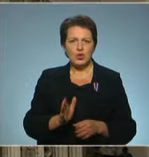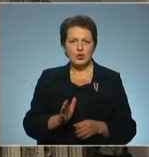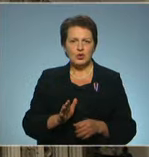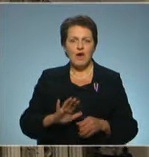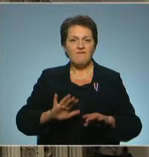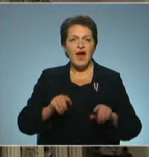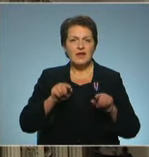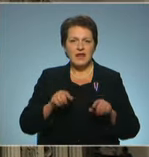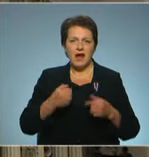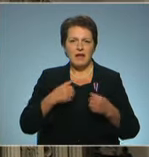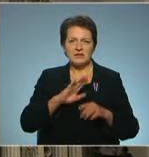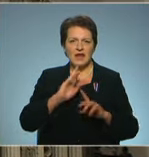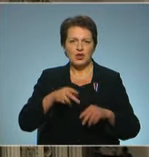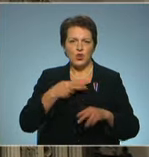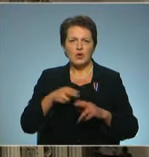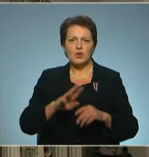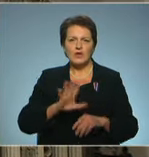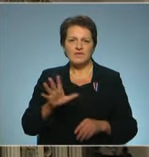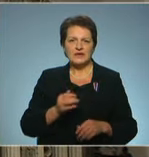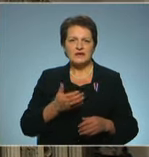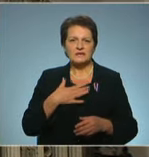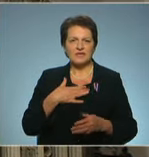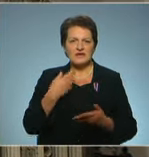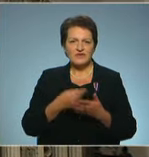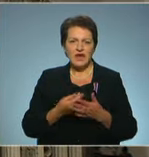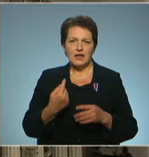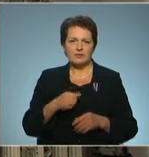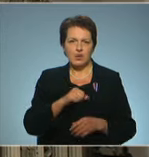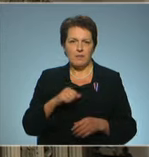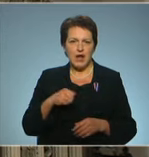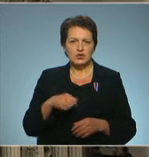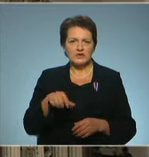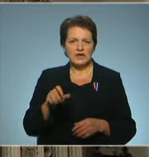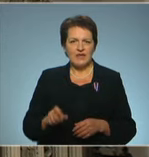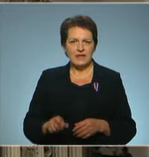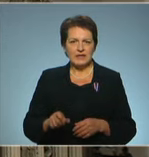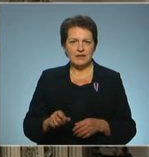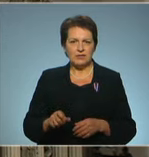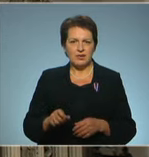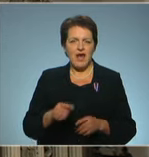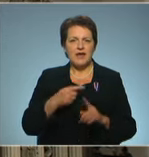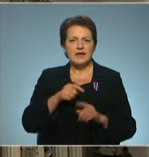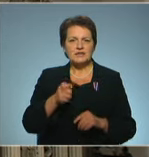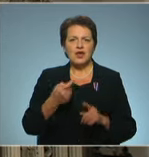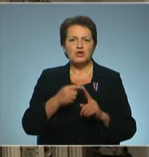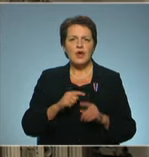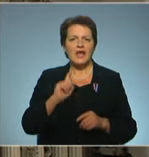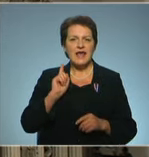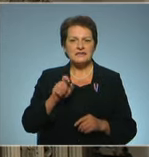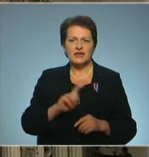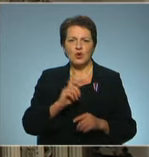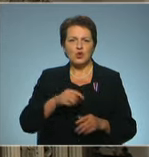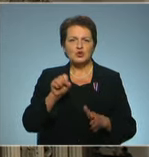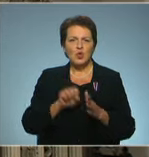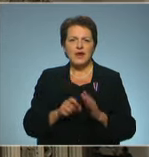mēs nenodotu visas savas vērtības un pašu cilvēcību? Kristieši un jezīdi, kurus nogalina tikai par to,